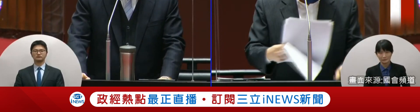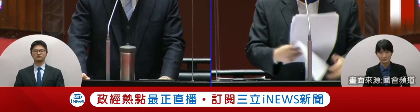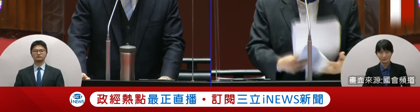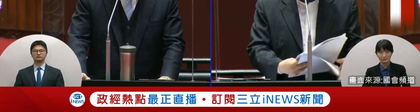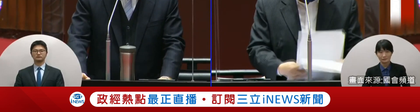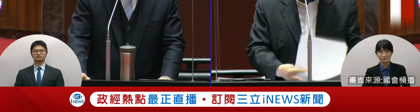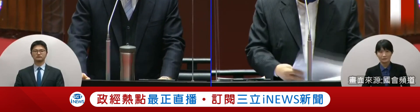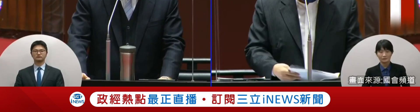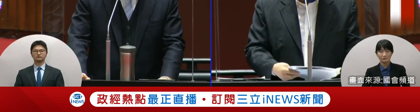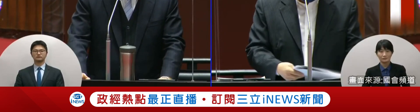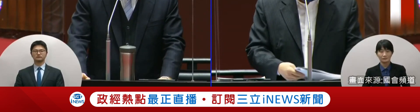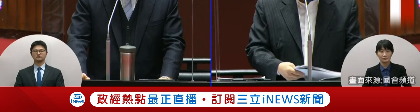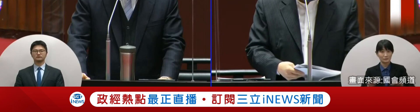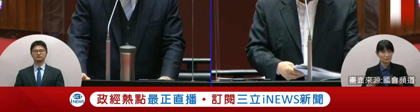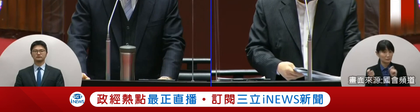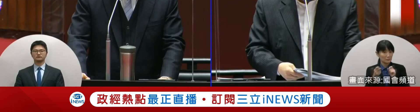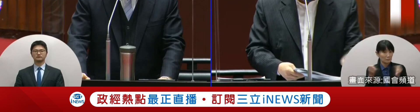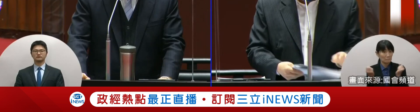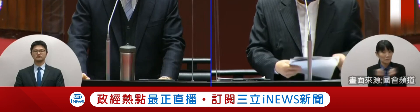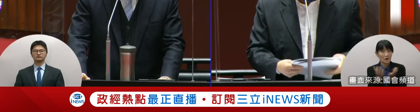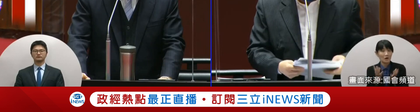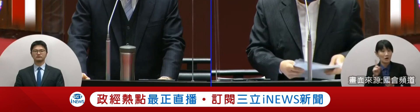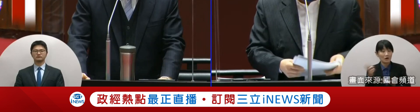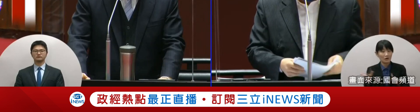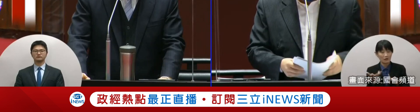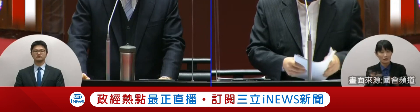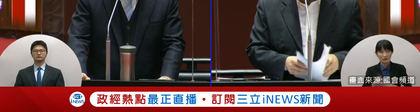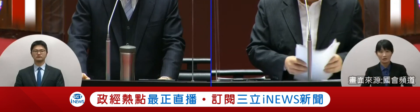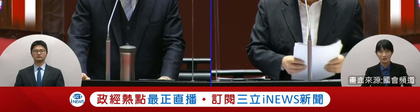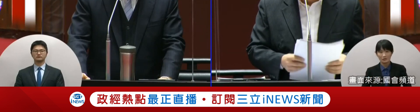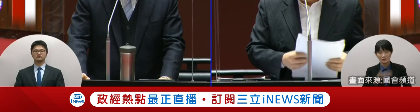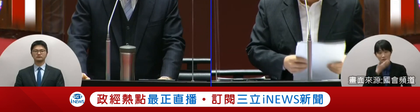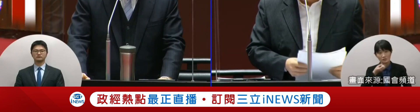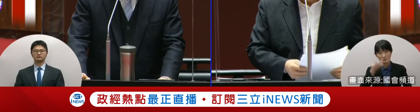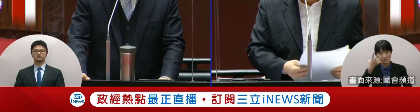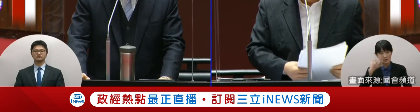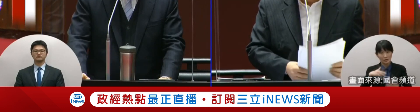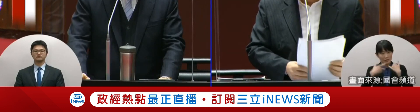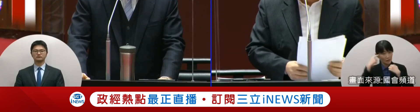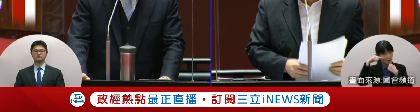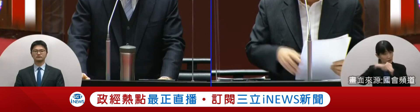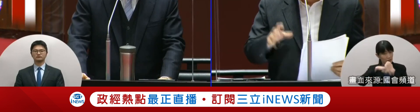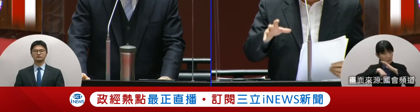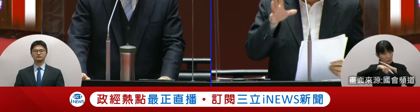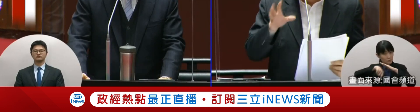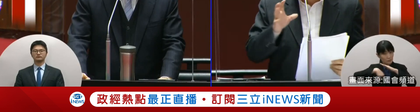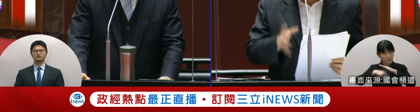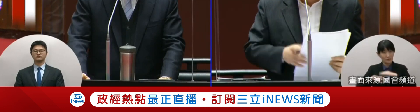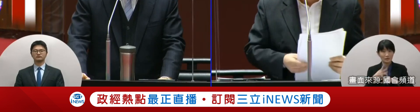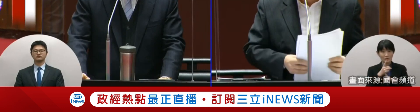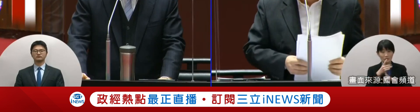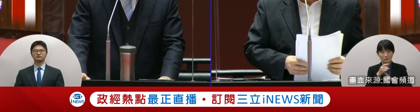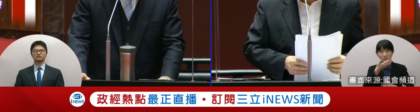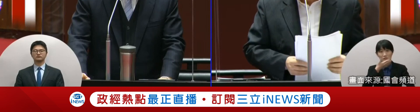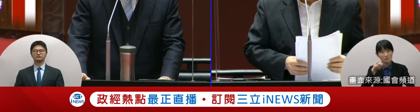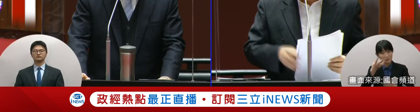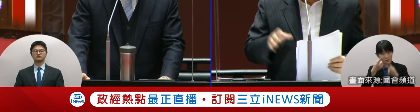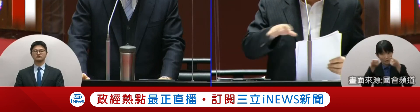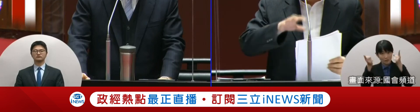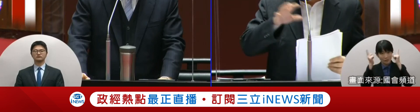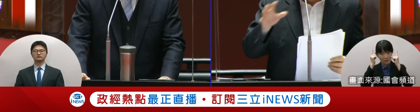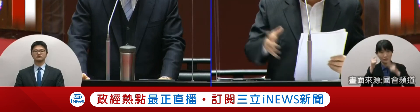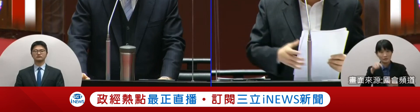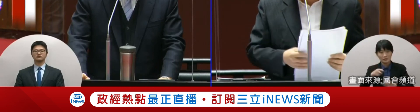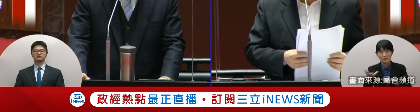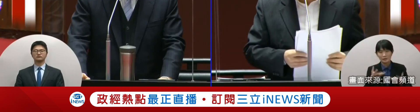了哈。那个最近又发生了一个，就是清华海峡研究院，因为就发生在我们新竹清华大学，那我特